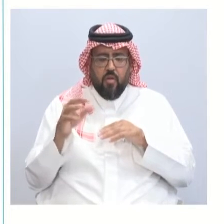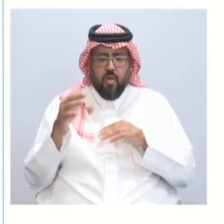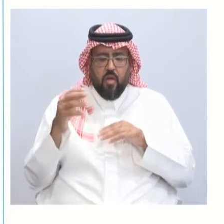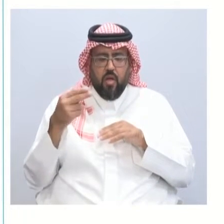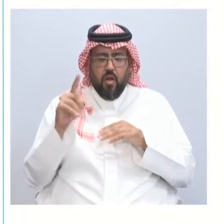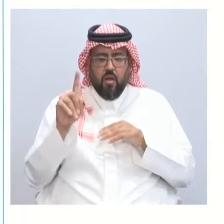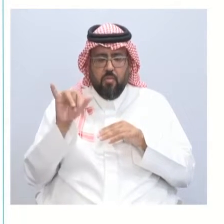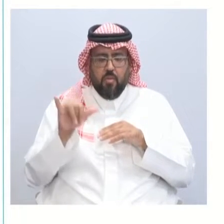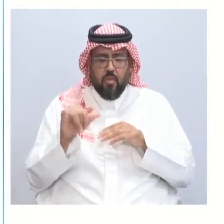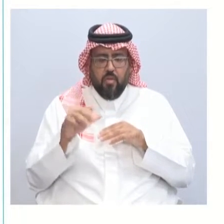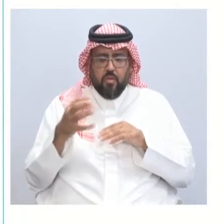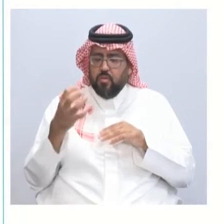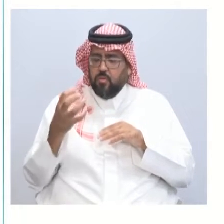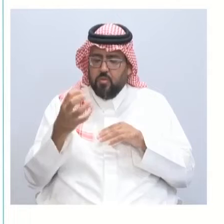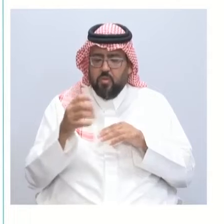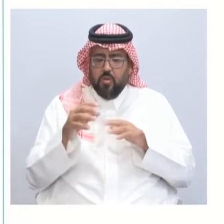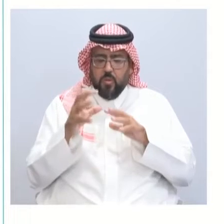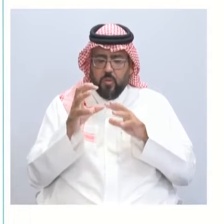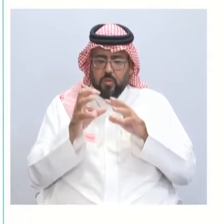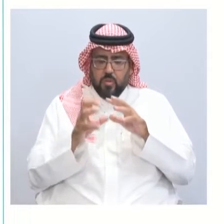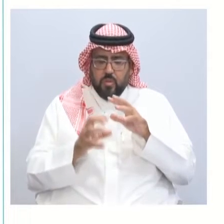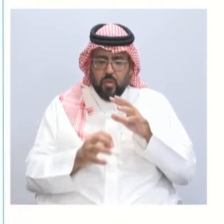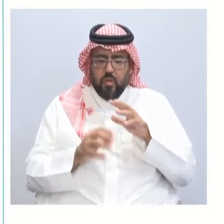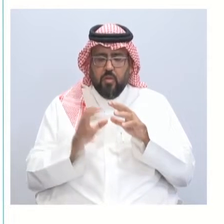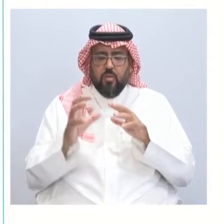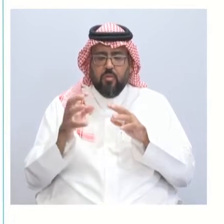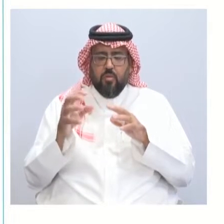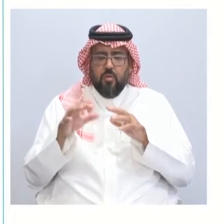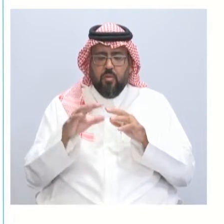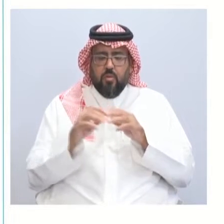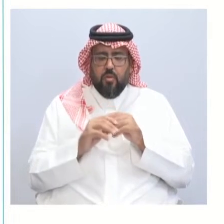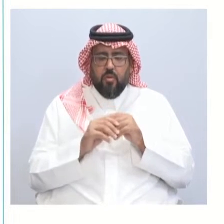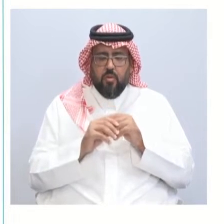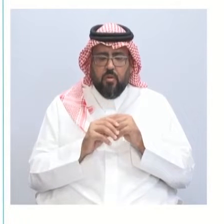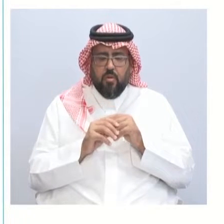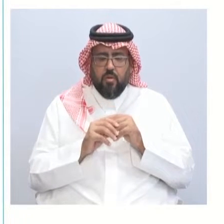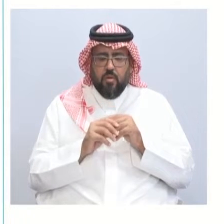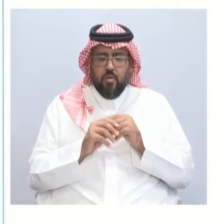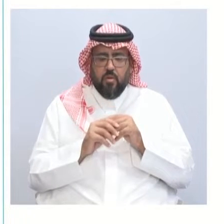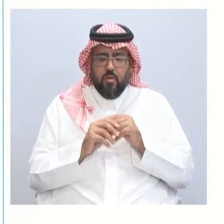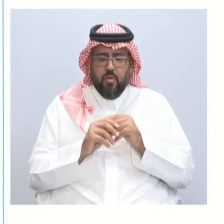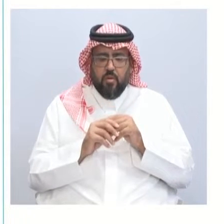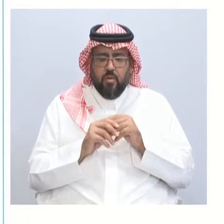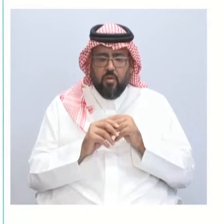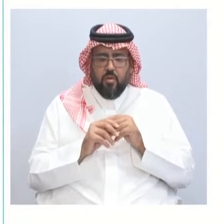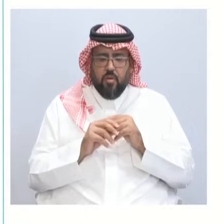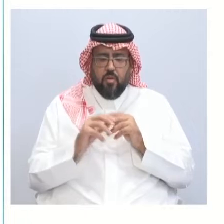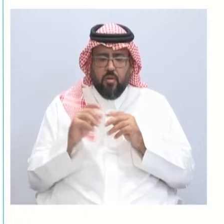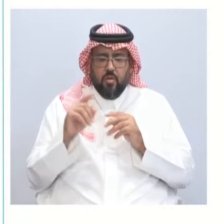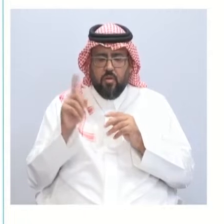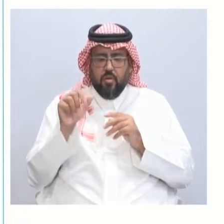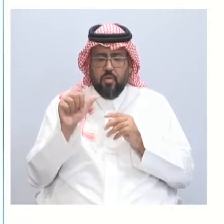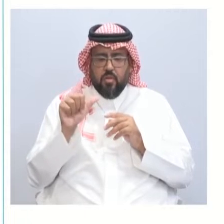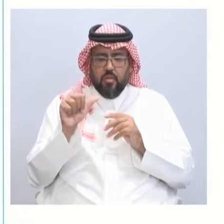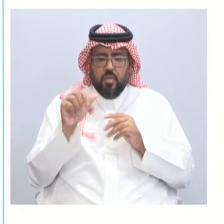صخور رسوبيه كل هذه صخور رسوبيه اللون الرصاصي زي ما هو واضح